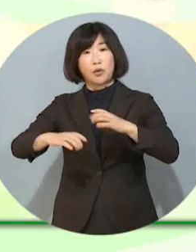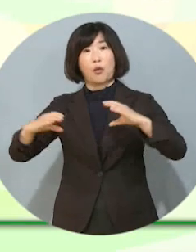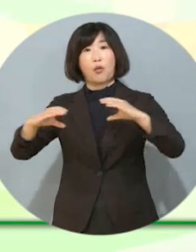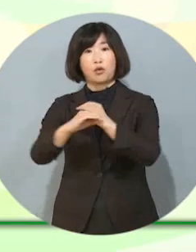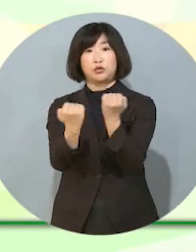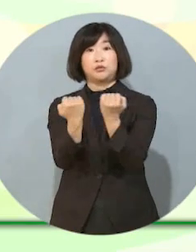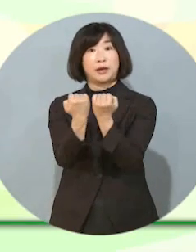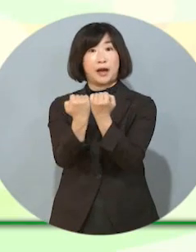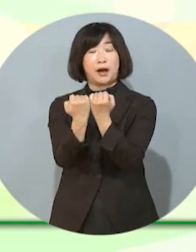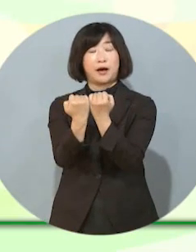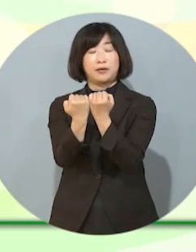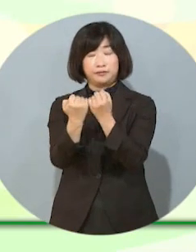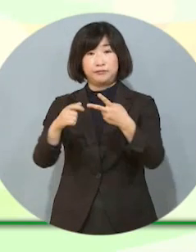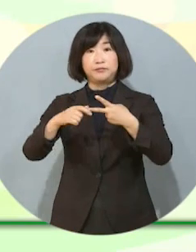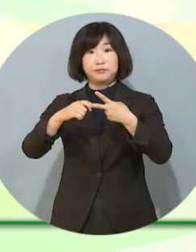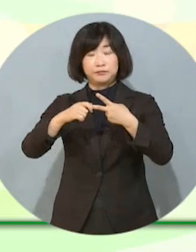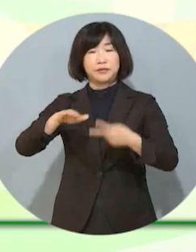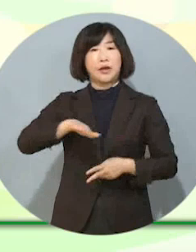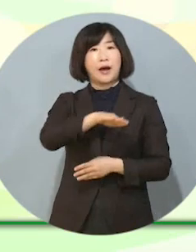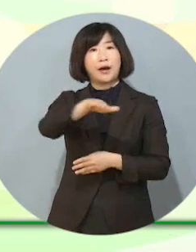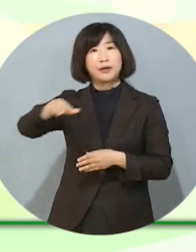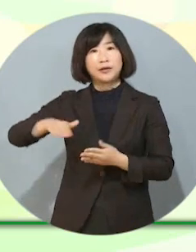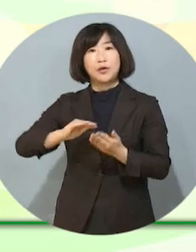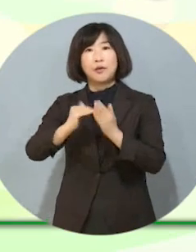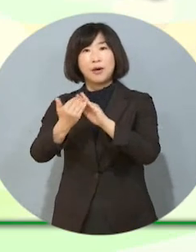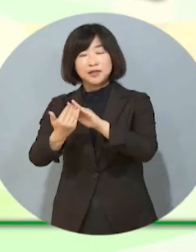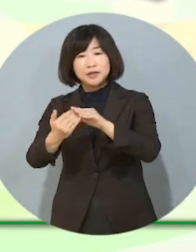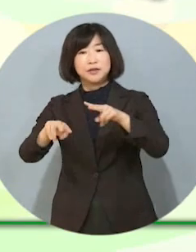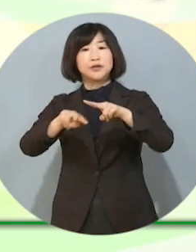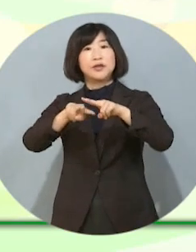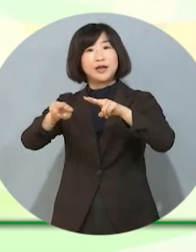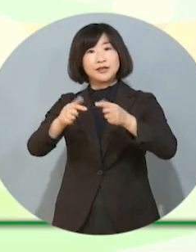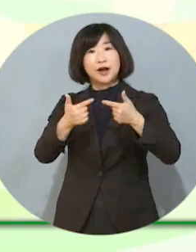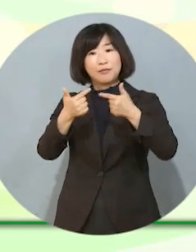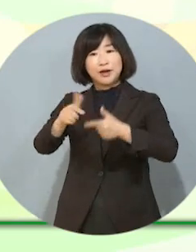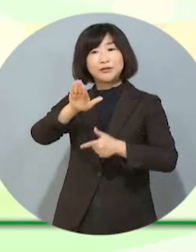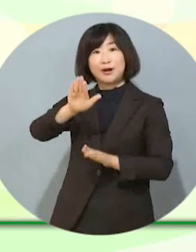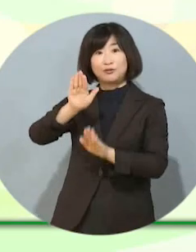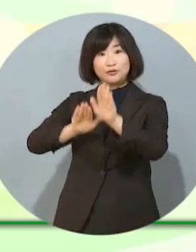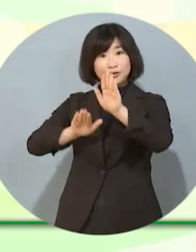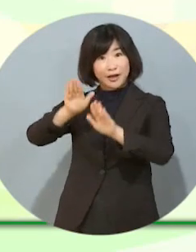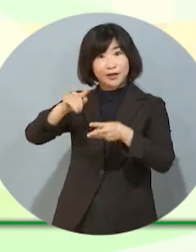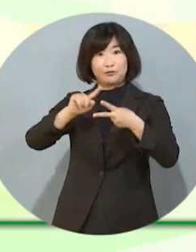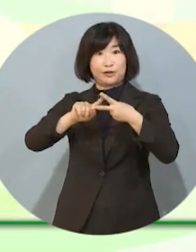と私たちの街の電車やバスのある風景の2つ